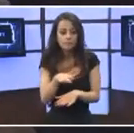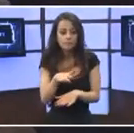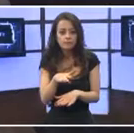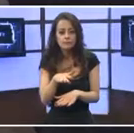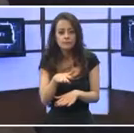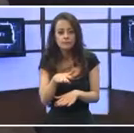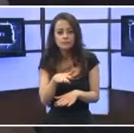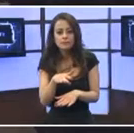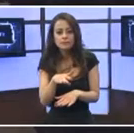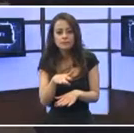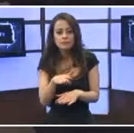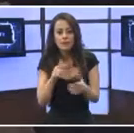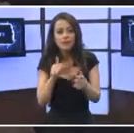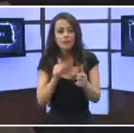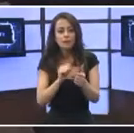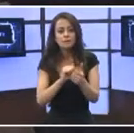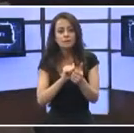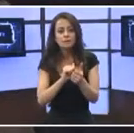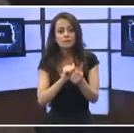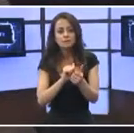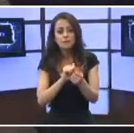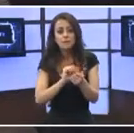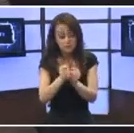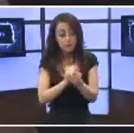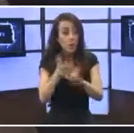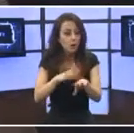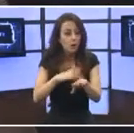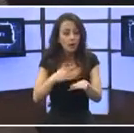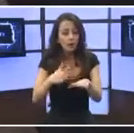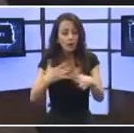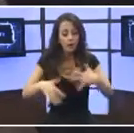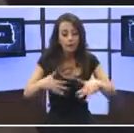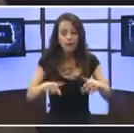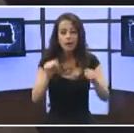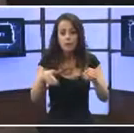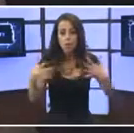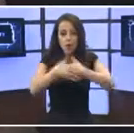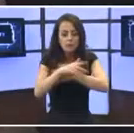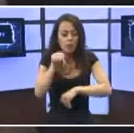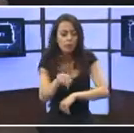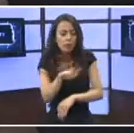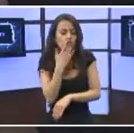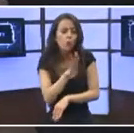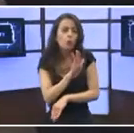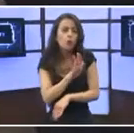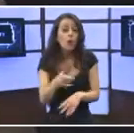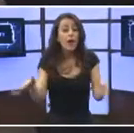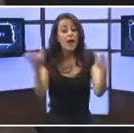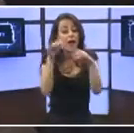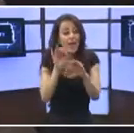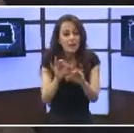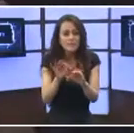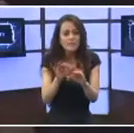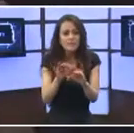var? Hele hele spor var ya engelli evet. için. Bu akşam burada yok. Bir Hamide kızımız var. Hepsi birbirinden güzel